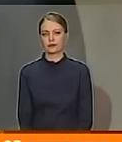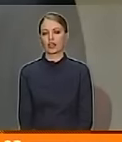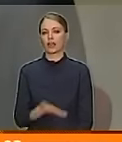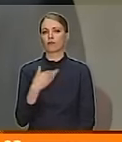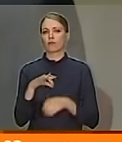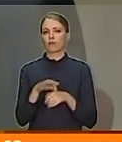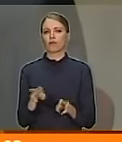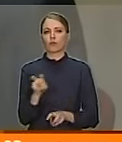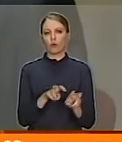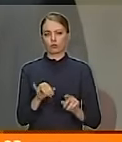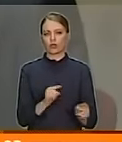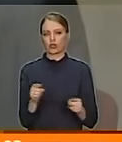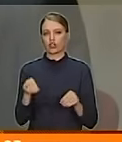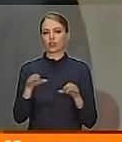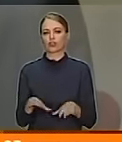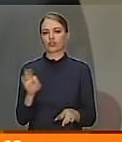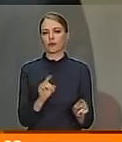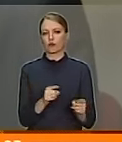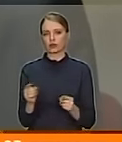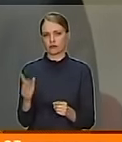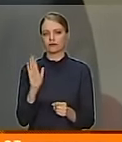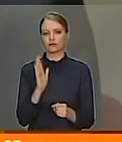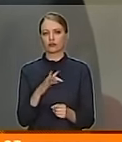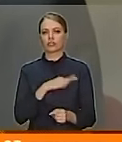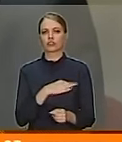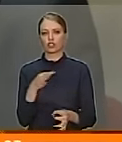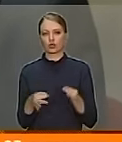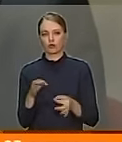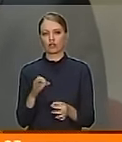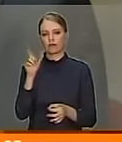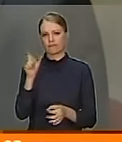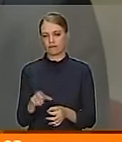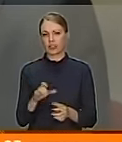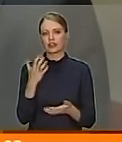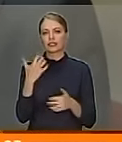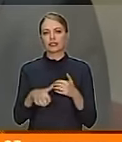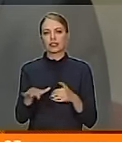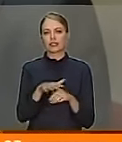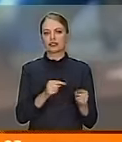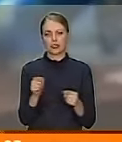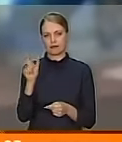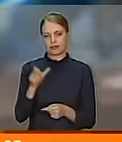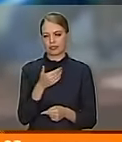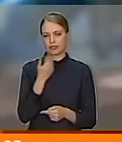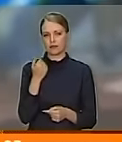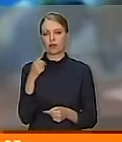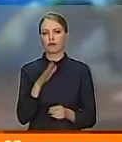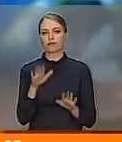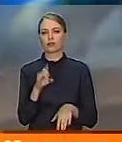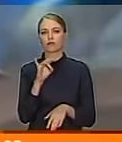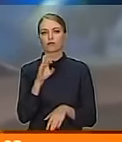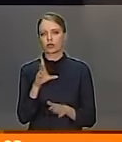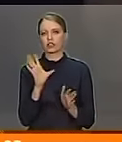Ми провели обшуки і арешти. Рішення про затримання розгляне слідчий суддя. Абдеслама серед затриманих немає. У